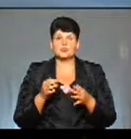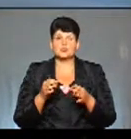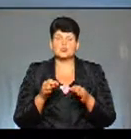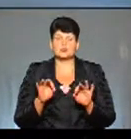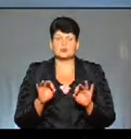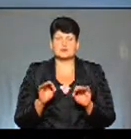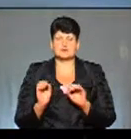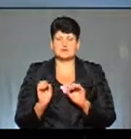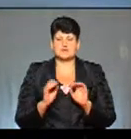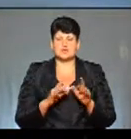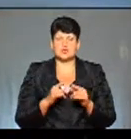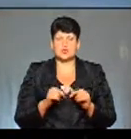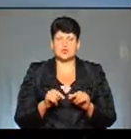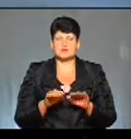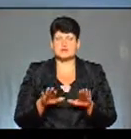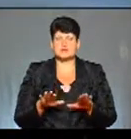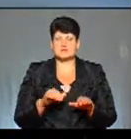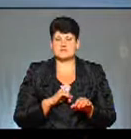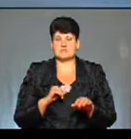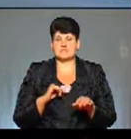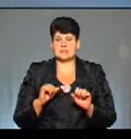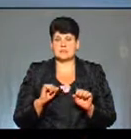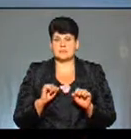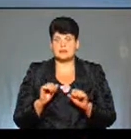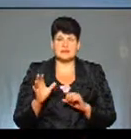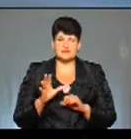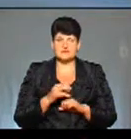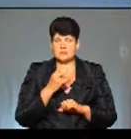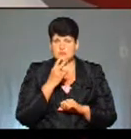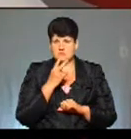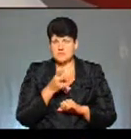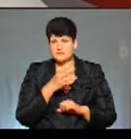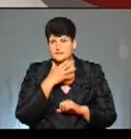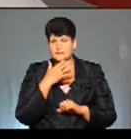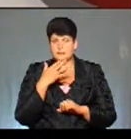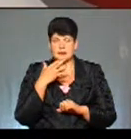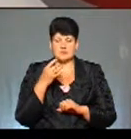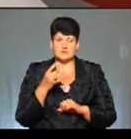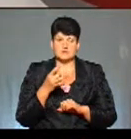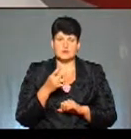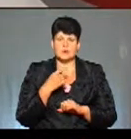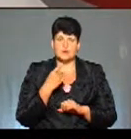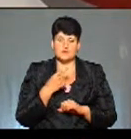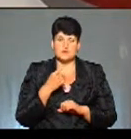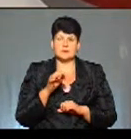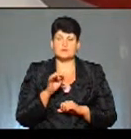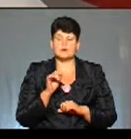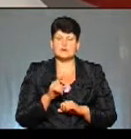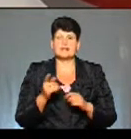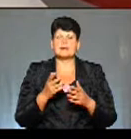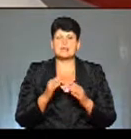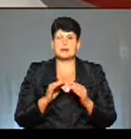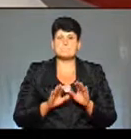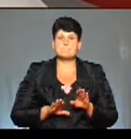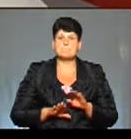покладене на органи місцевого самоврядування. І всі ми бачили, вже неодноразово говорили про те, що який пандус